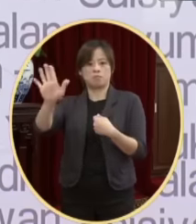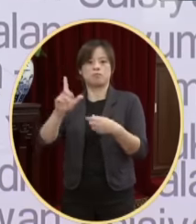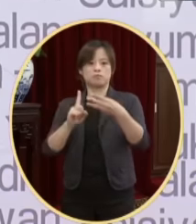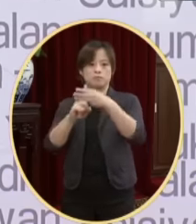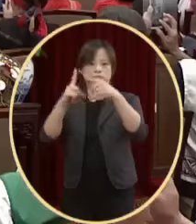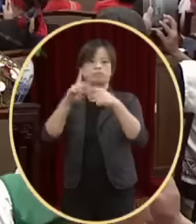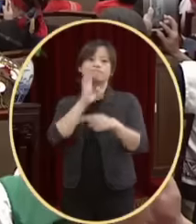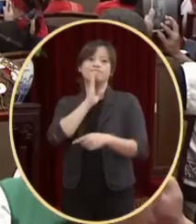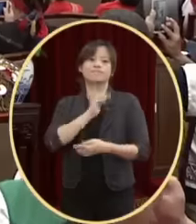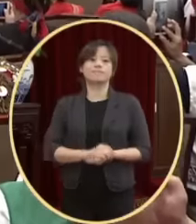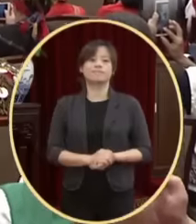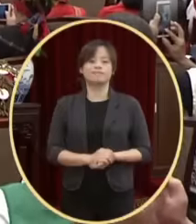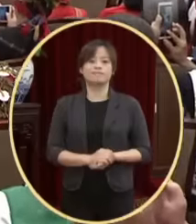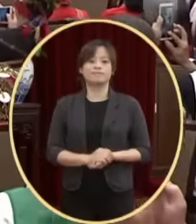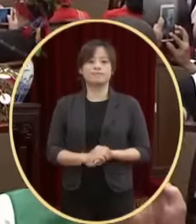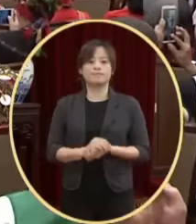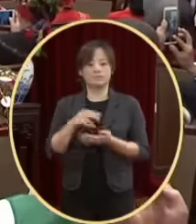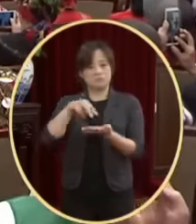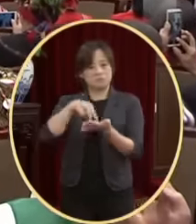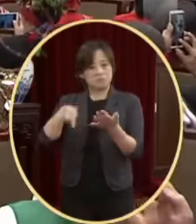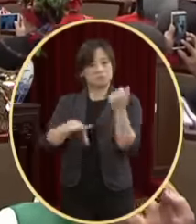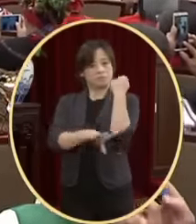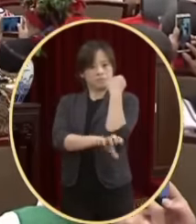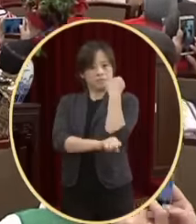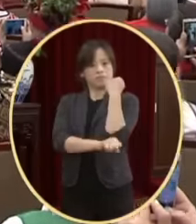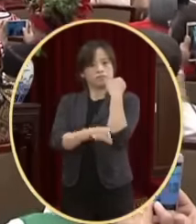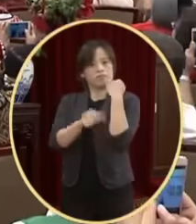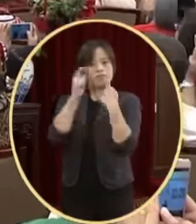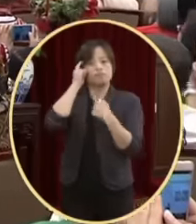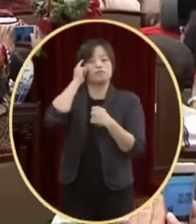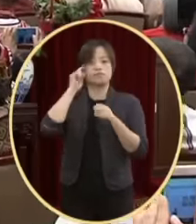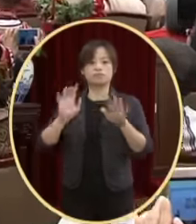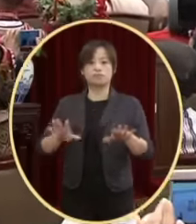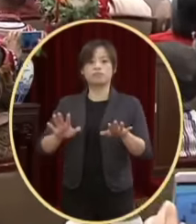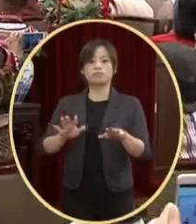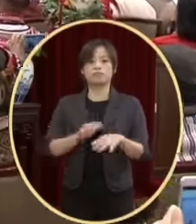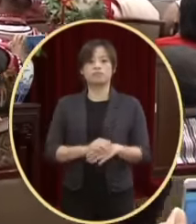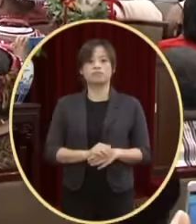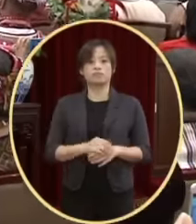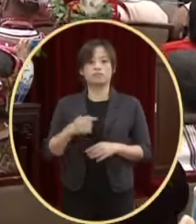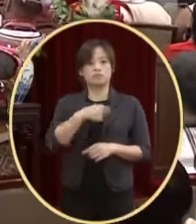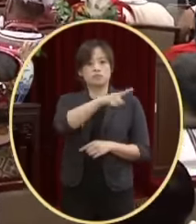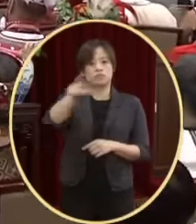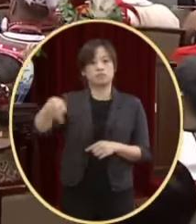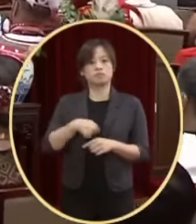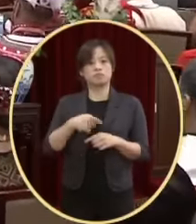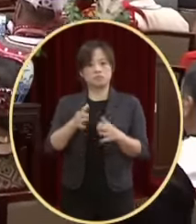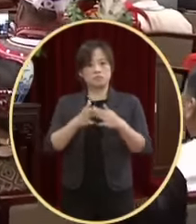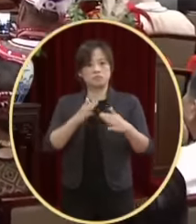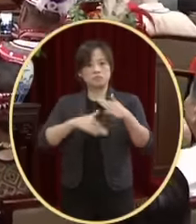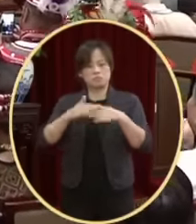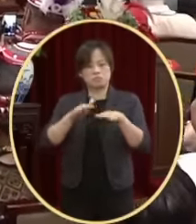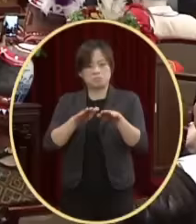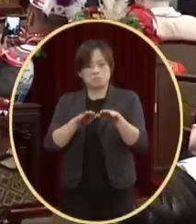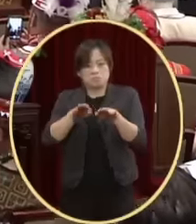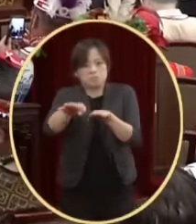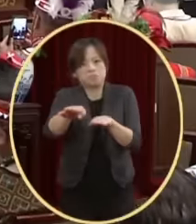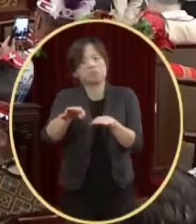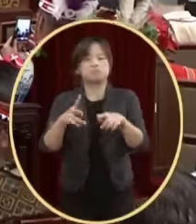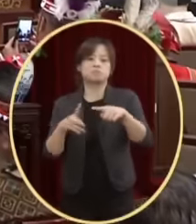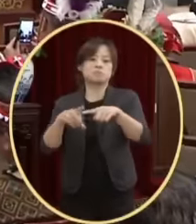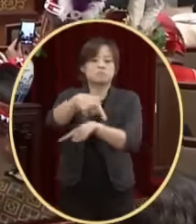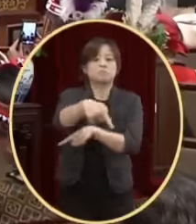位。站在这个基础上，今天我们要更往前踏出